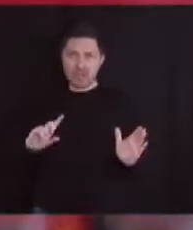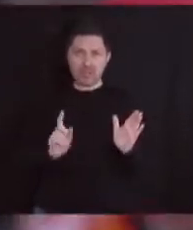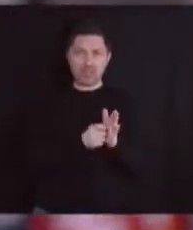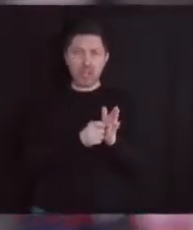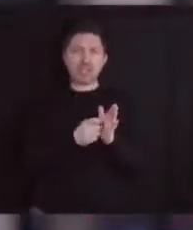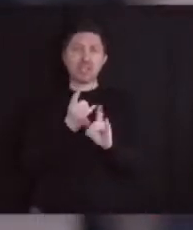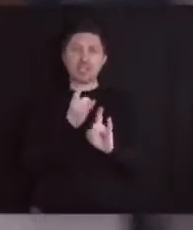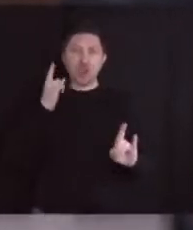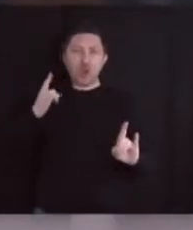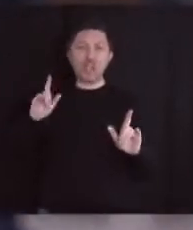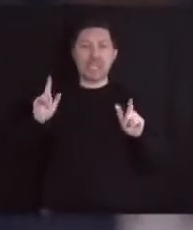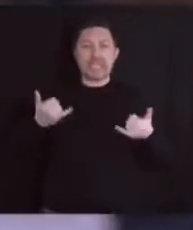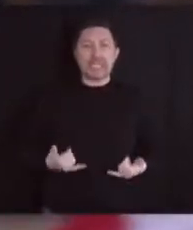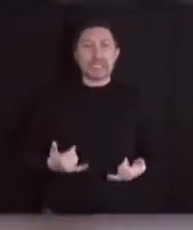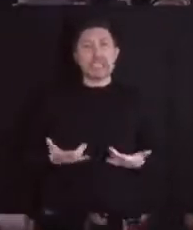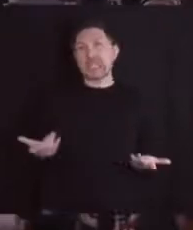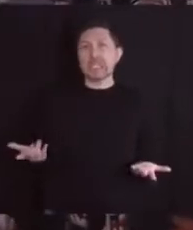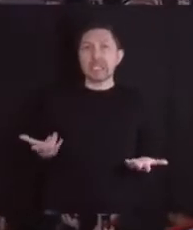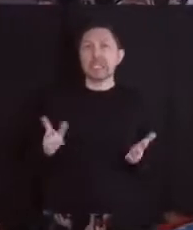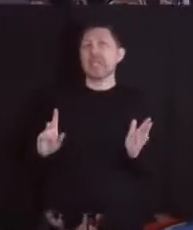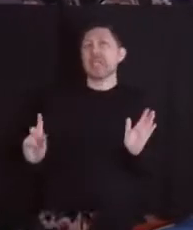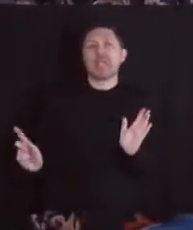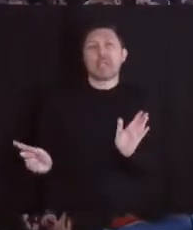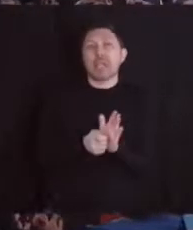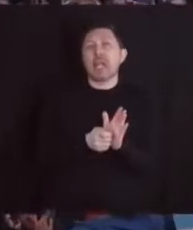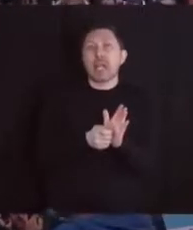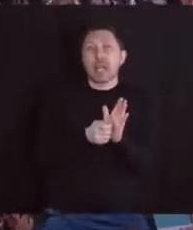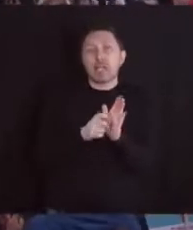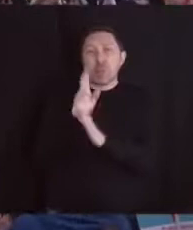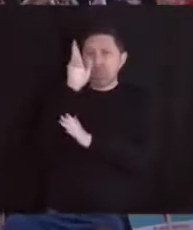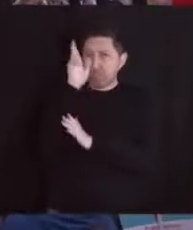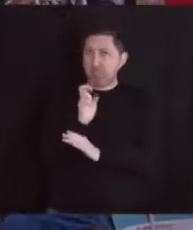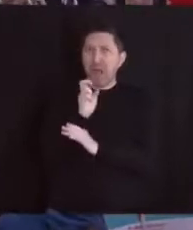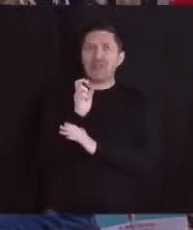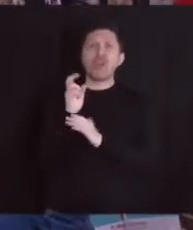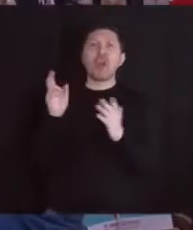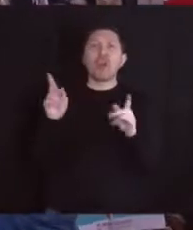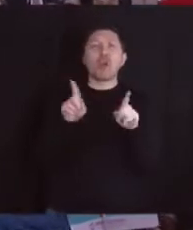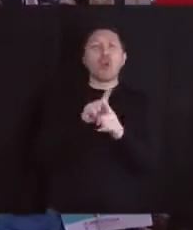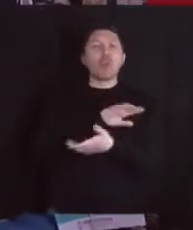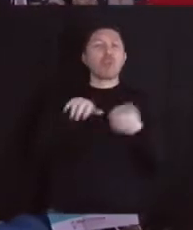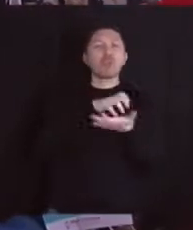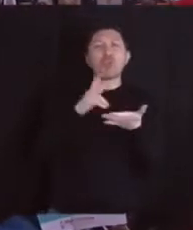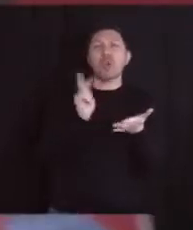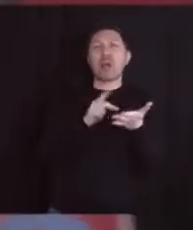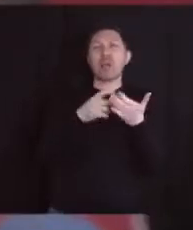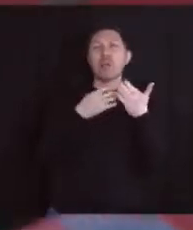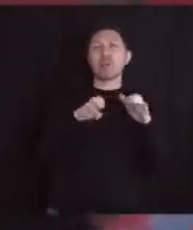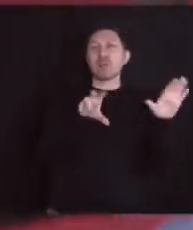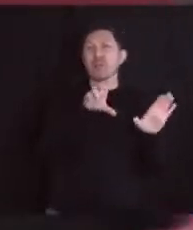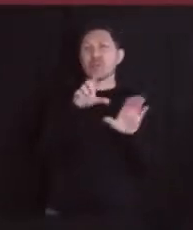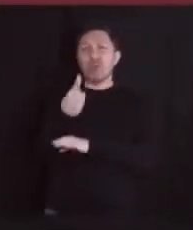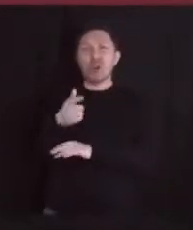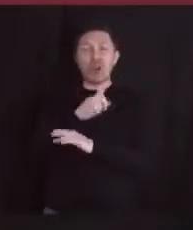le jour anniversaire du commencement de la glorieuse Commune de Paris qui inventa